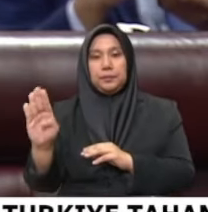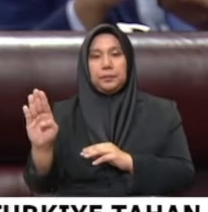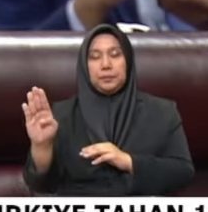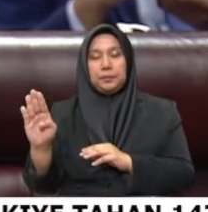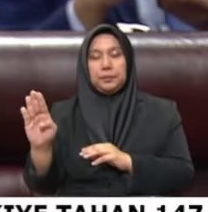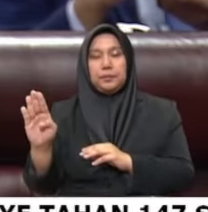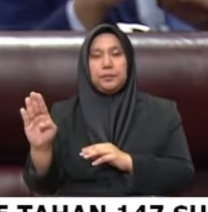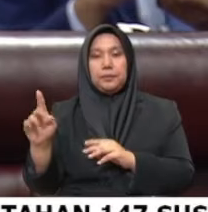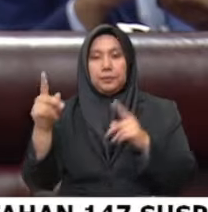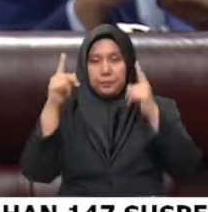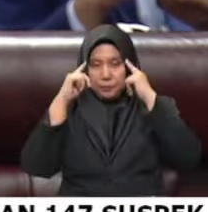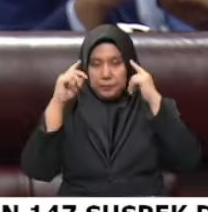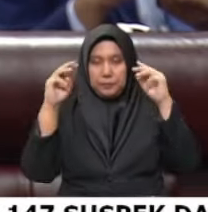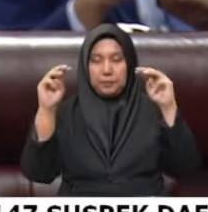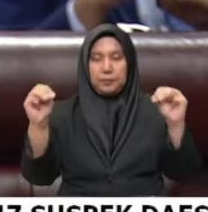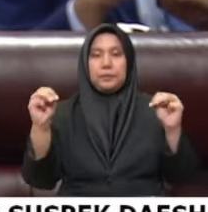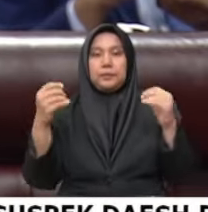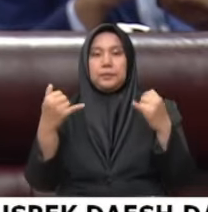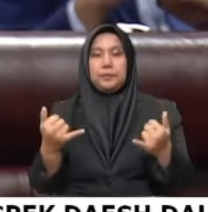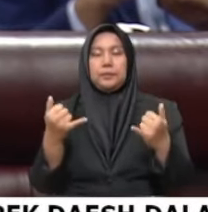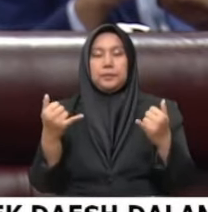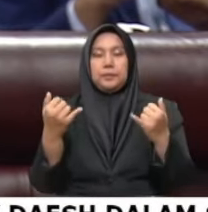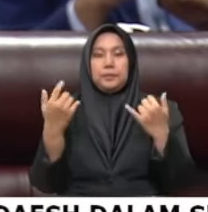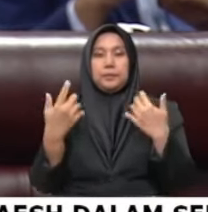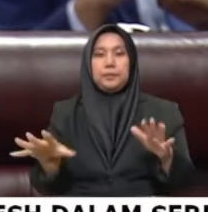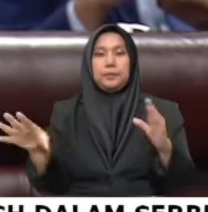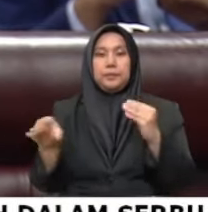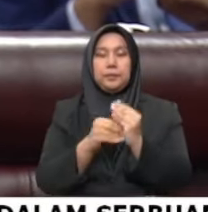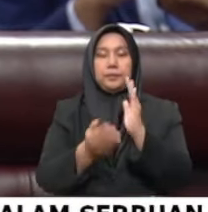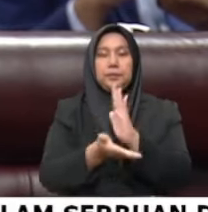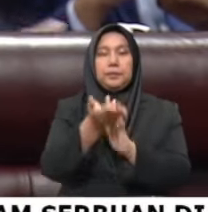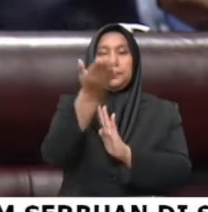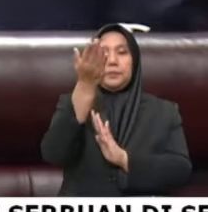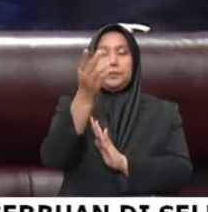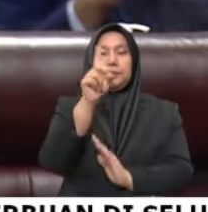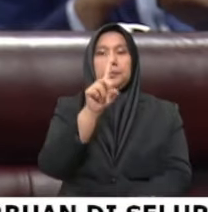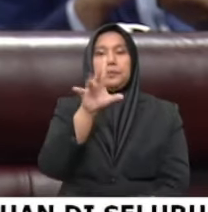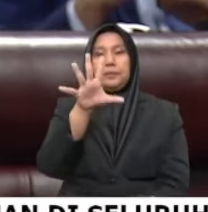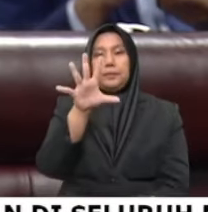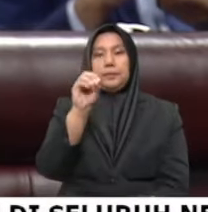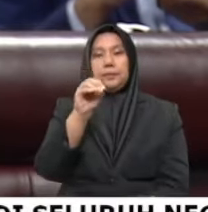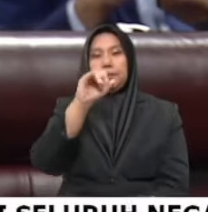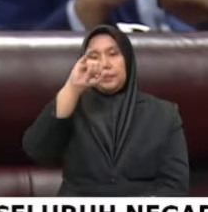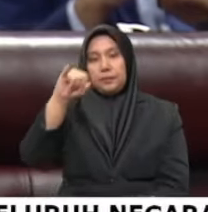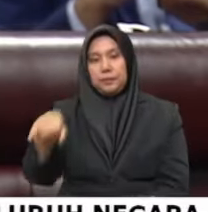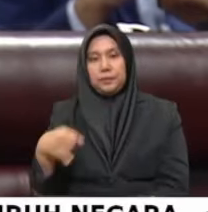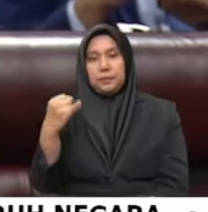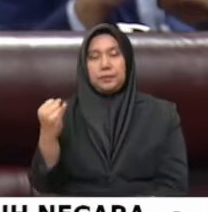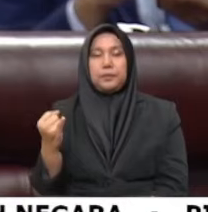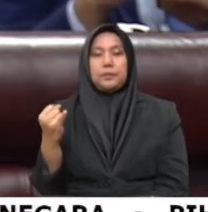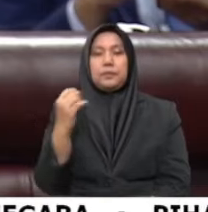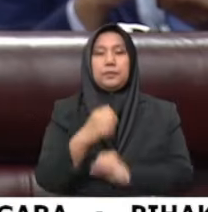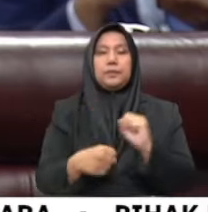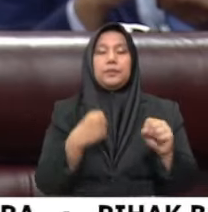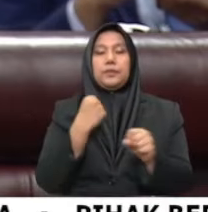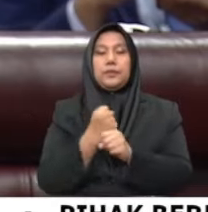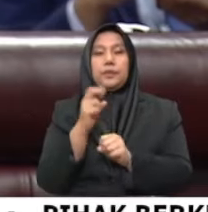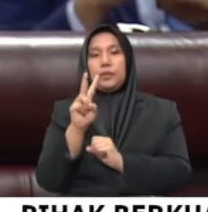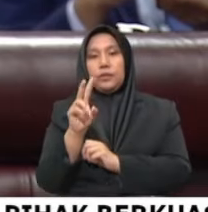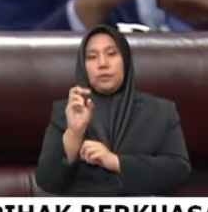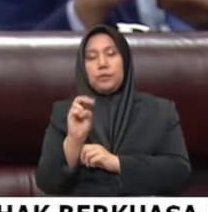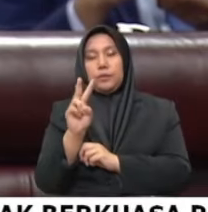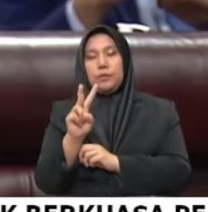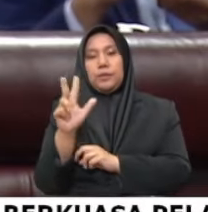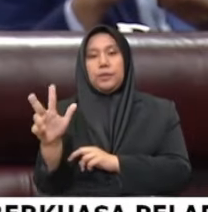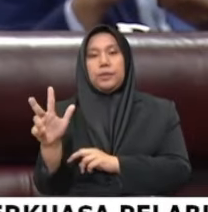yang ada pada hari ini, Datuk Seri Anwar Ibrahim, ia telah dinaikkan kepada RM150 juta untuk tahun 2023 dan